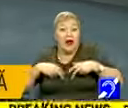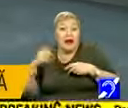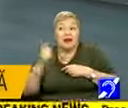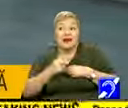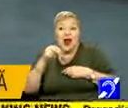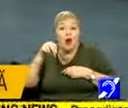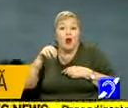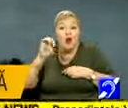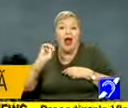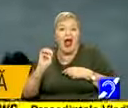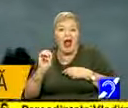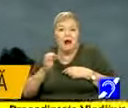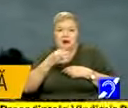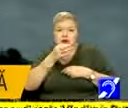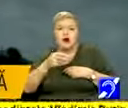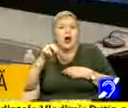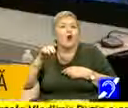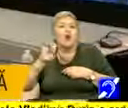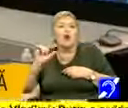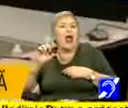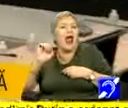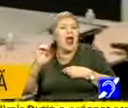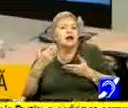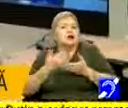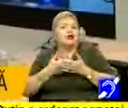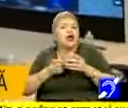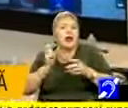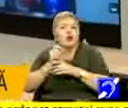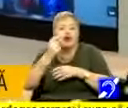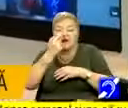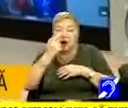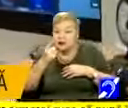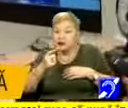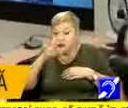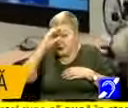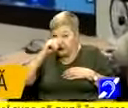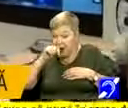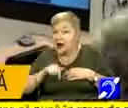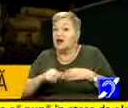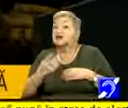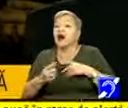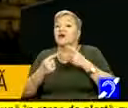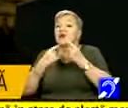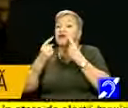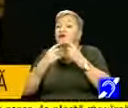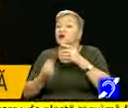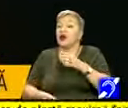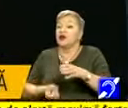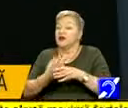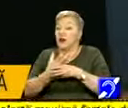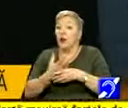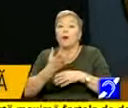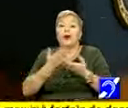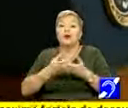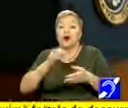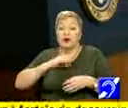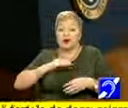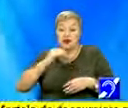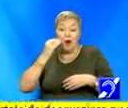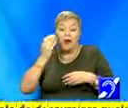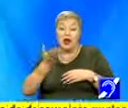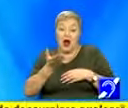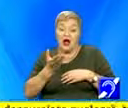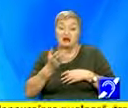acuză de comportament ostil. În această seară, liderii europeni și cei NATO vor avea noi convorbiri la solicitarea președintelui american Joe